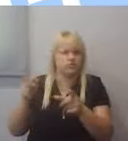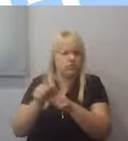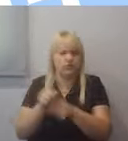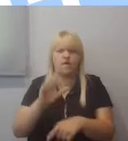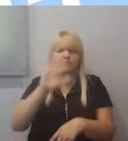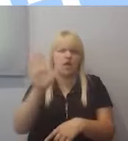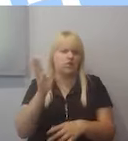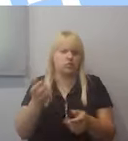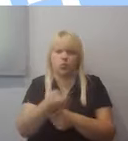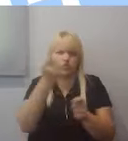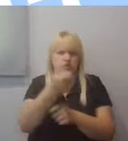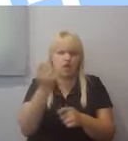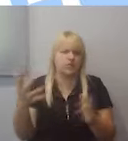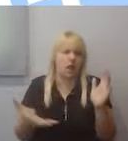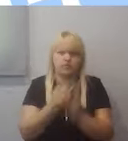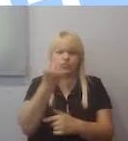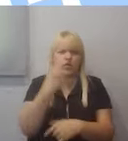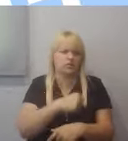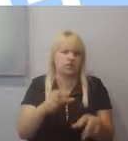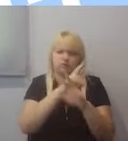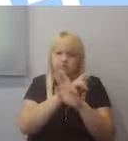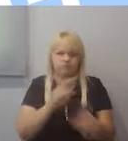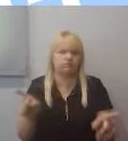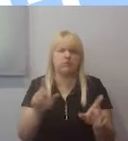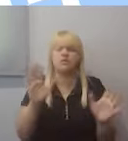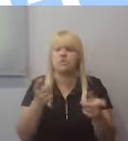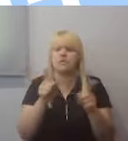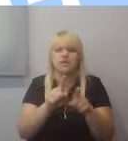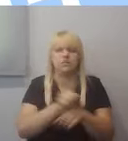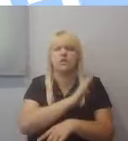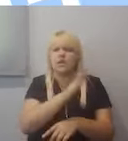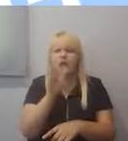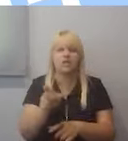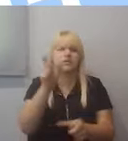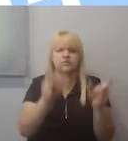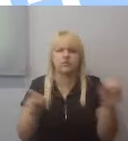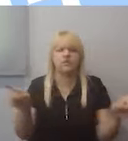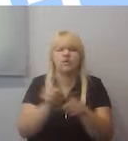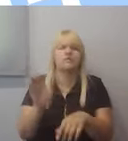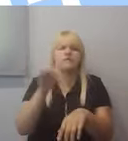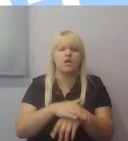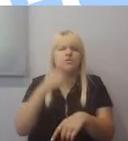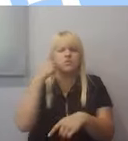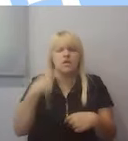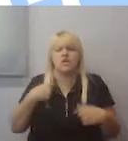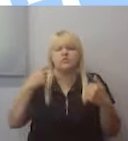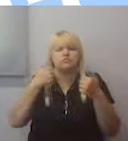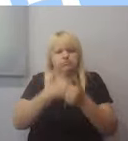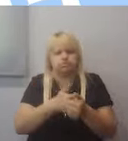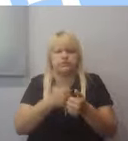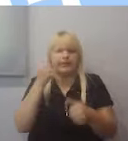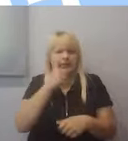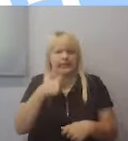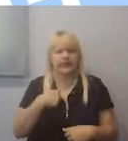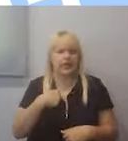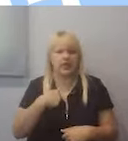dienestam bet arī katram cilvēkam faktiski vēlreiz jādomā ko es daru ikdienā kas ir tas vērtīgais ko es